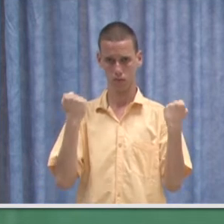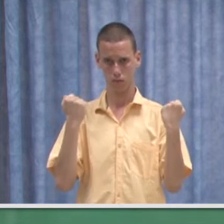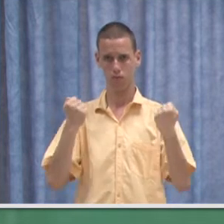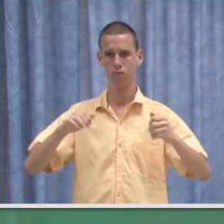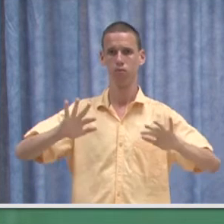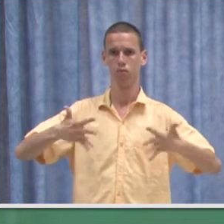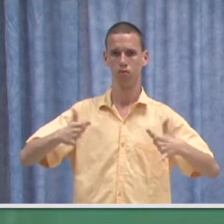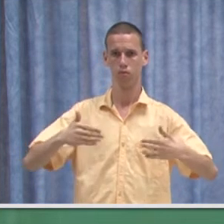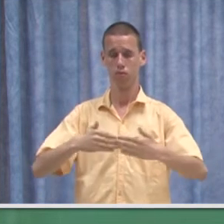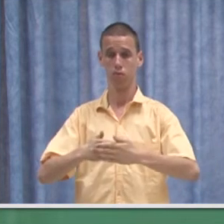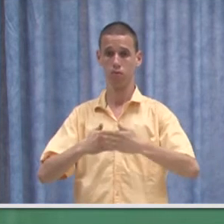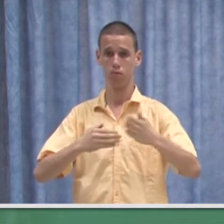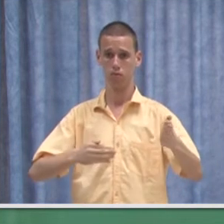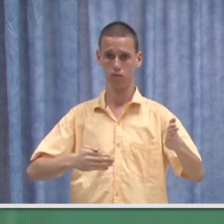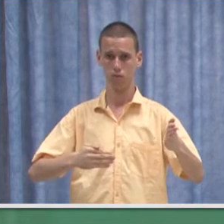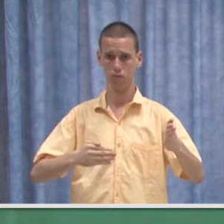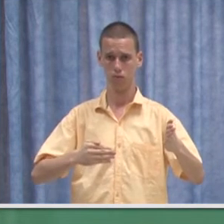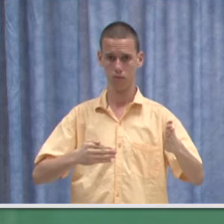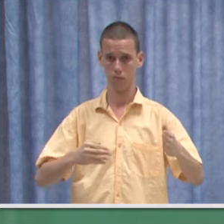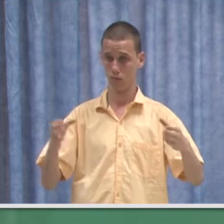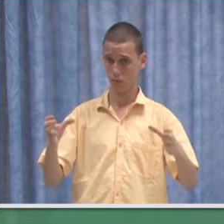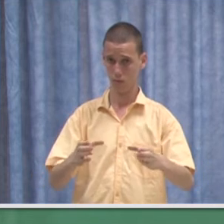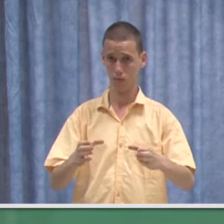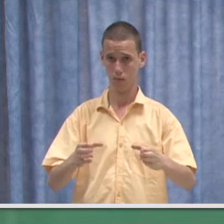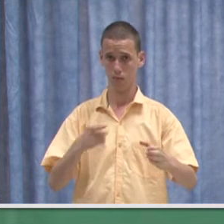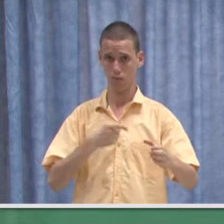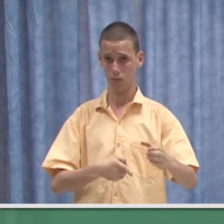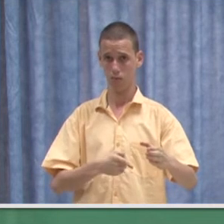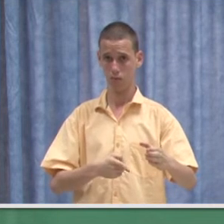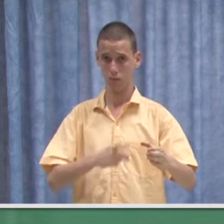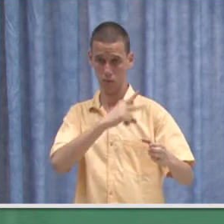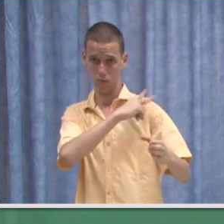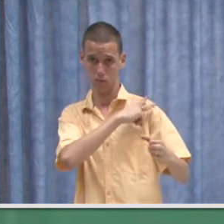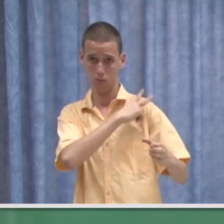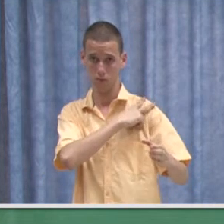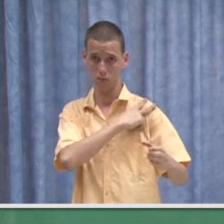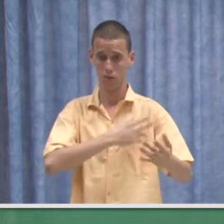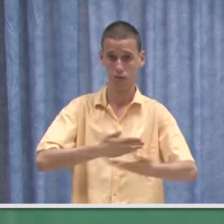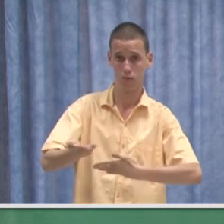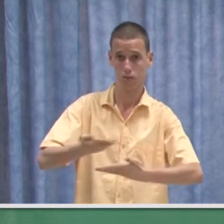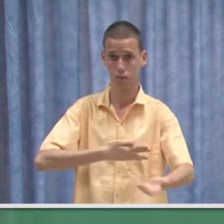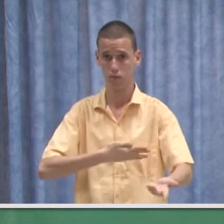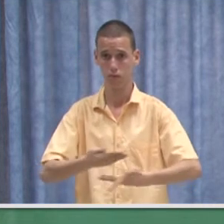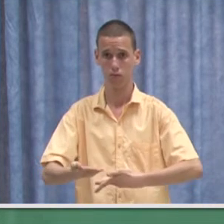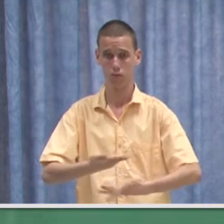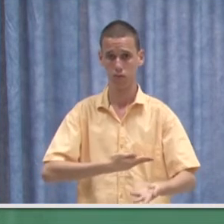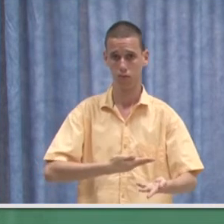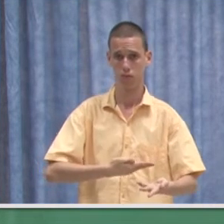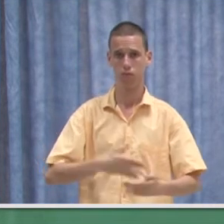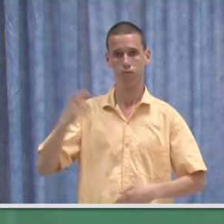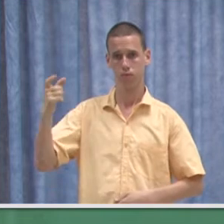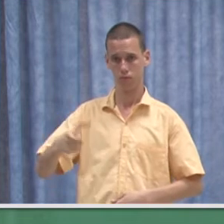qui m'aide pour servir. Un clic casino aussi, tout, une bonne meeting qu'on a fait avec différents